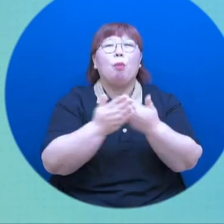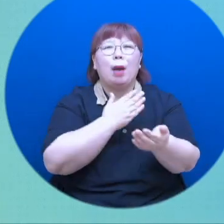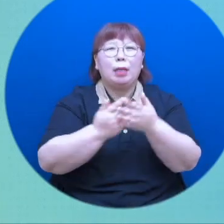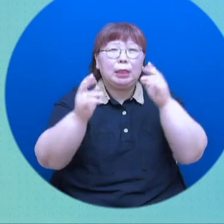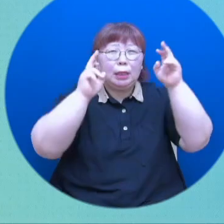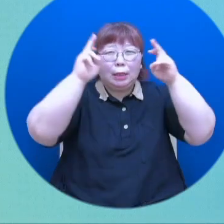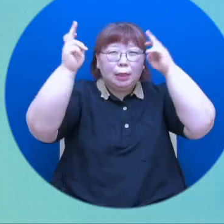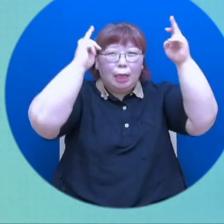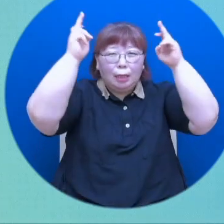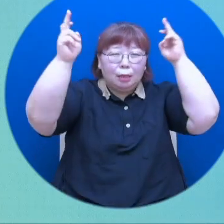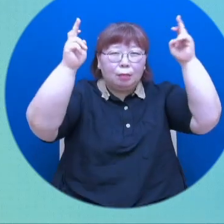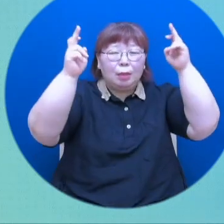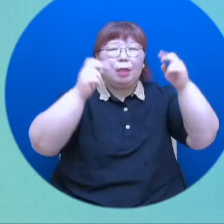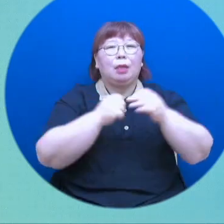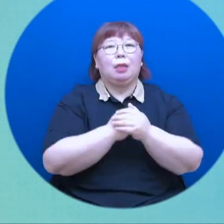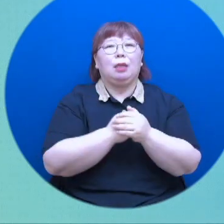헐떡거리며